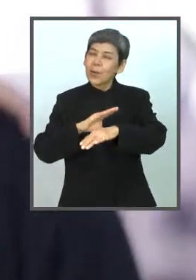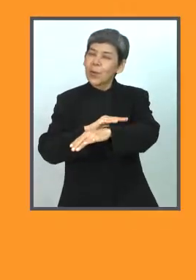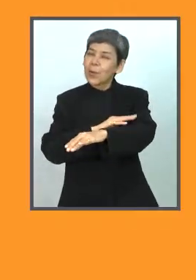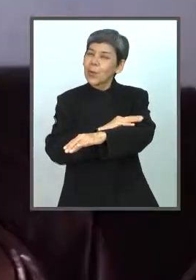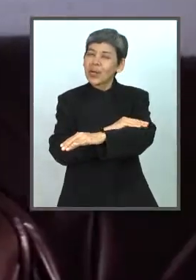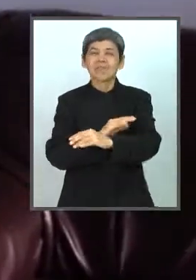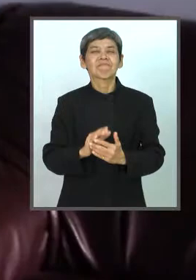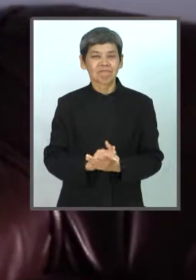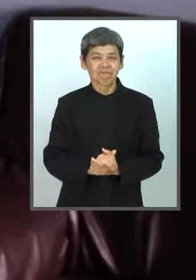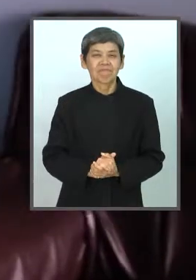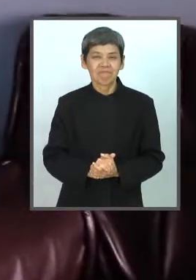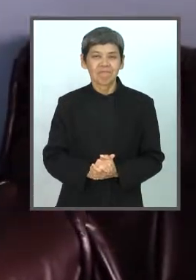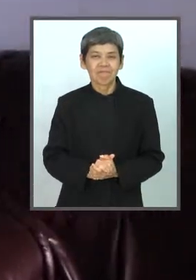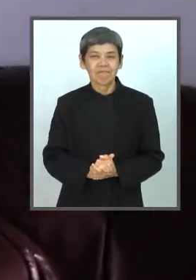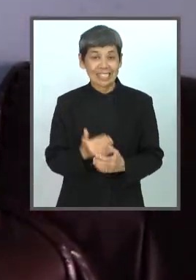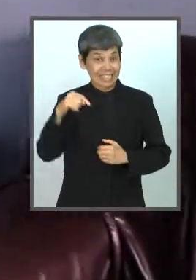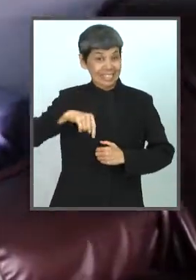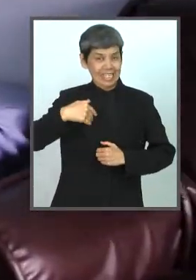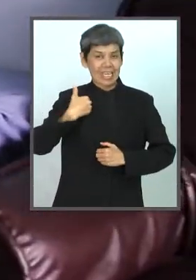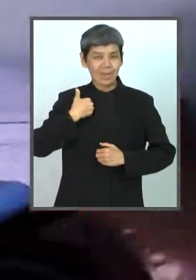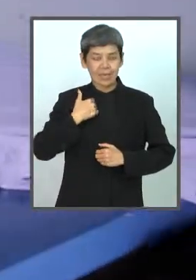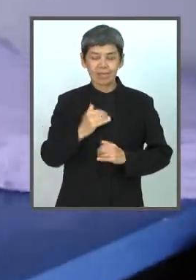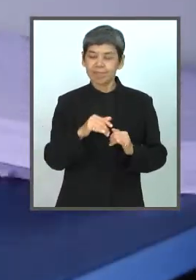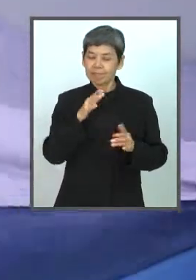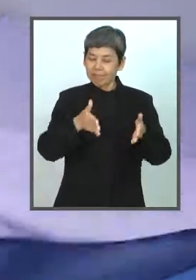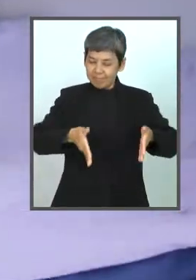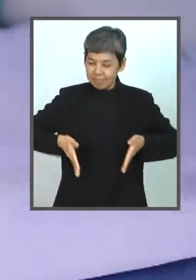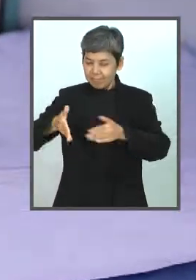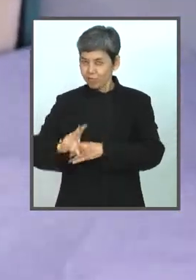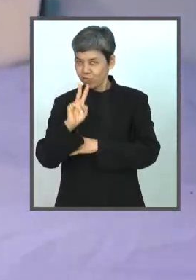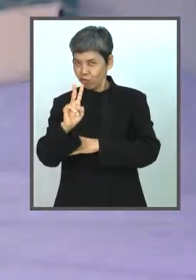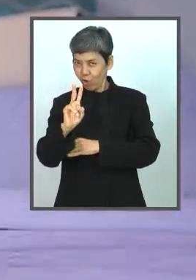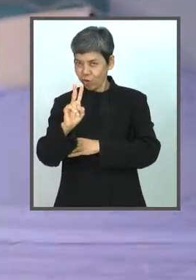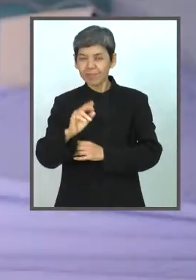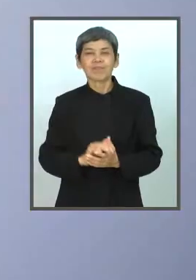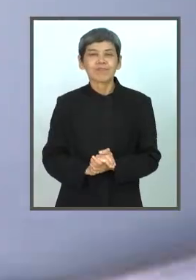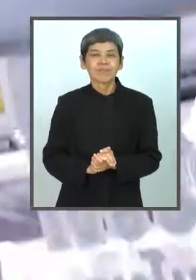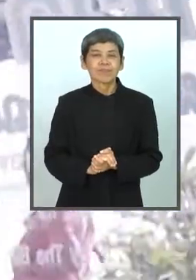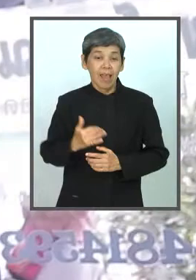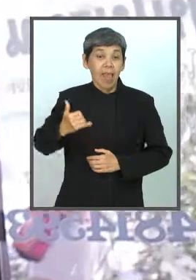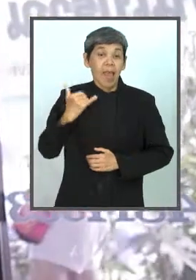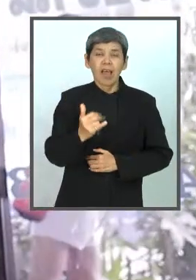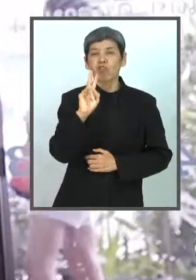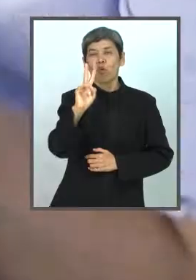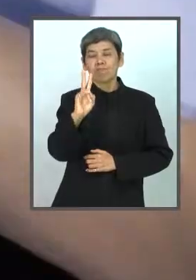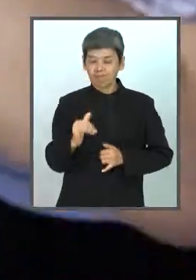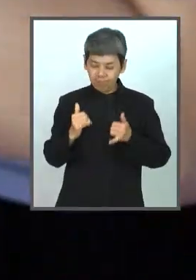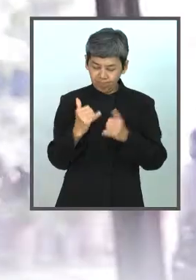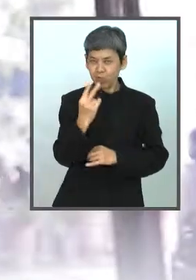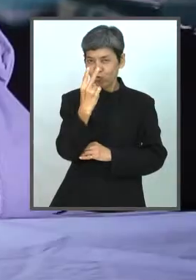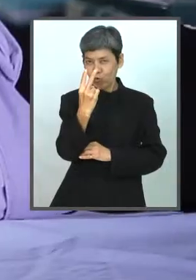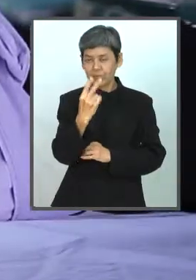องค่ะโดยที่นี่จะมีเตียง2เตียงมาได้ทีละ2คน